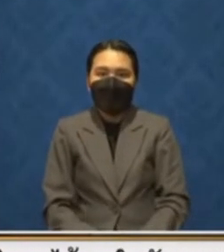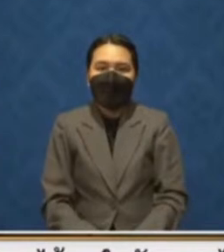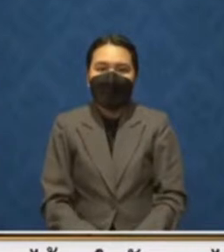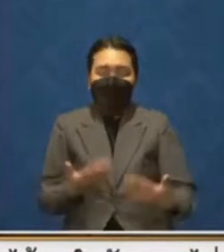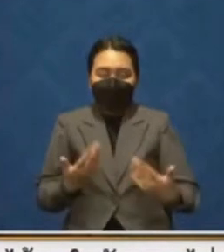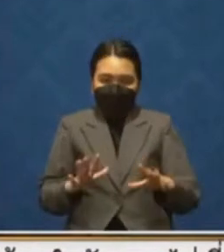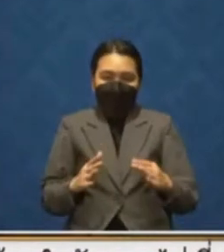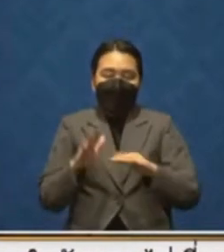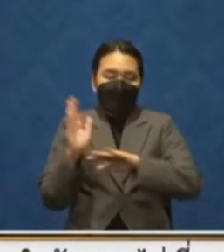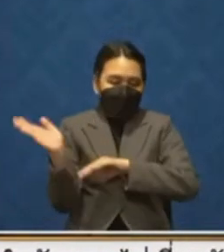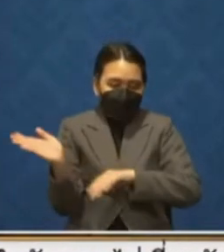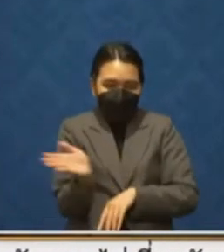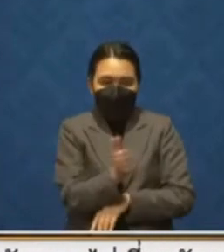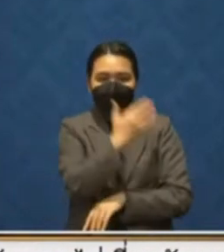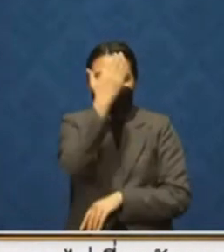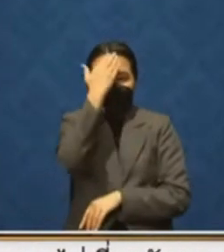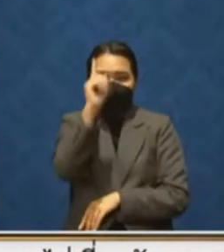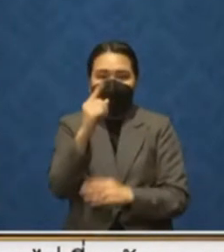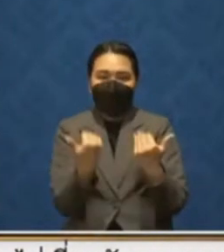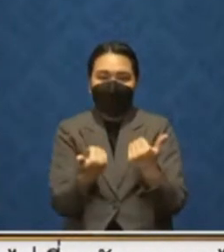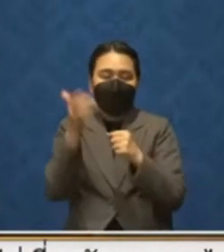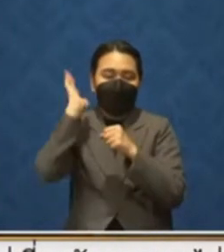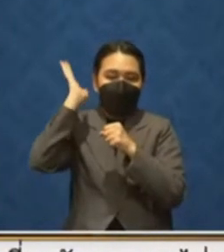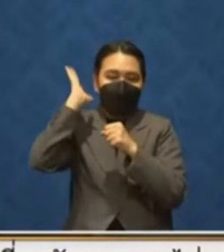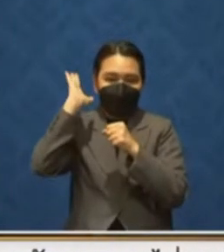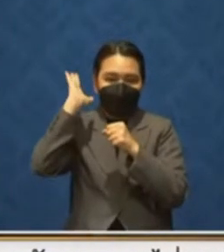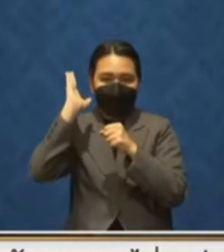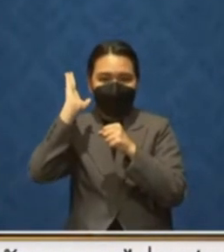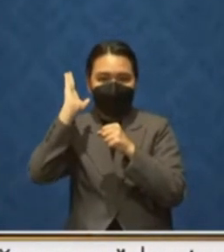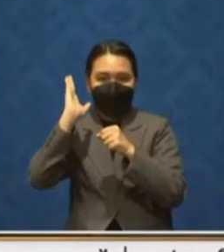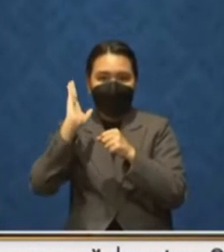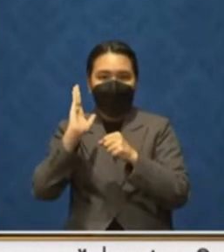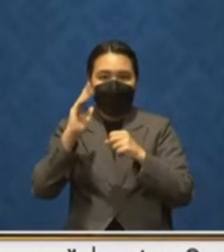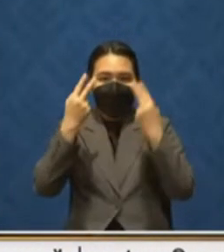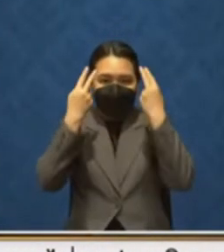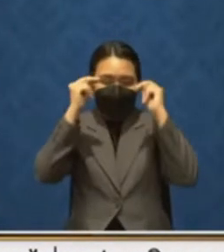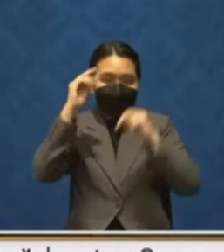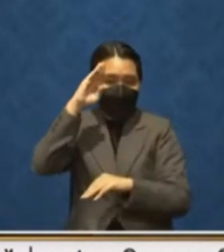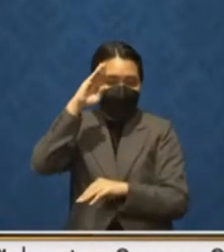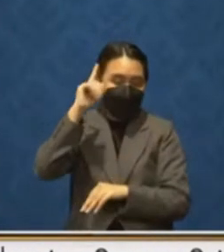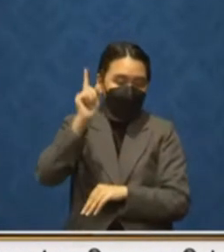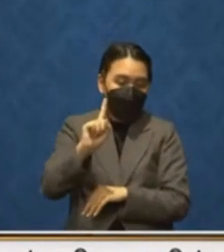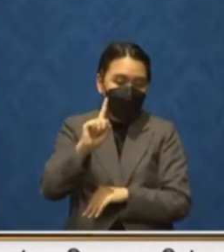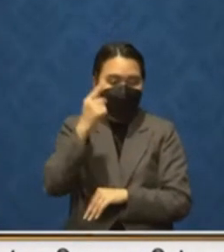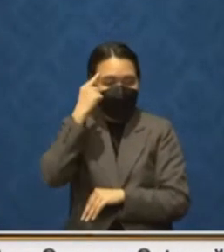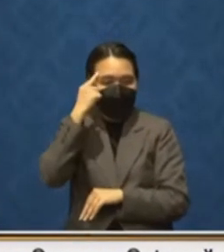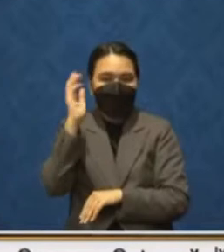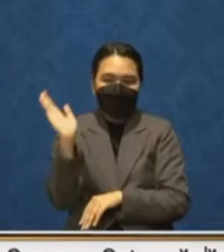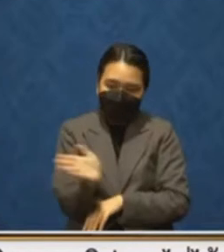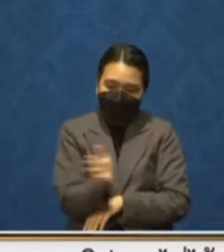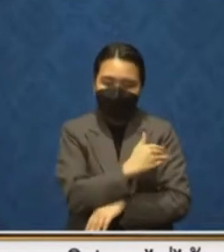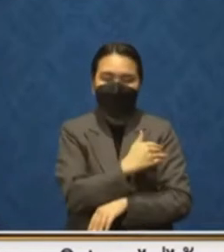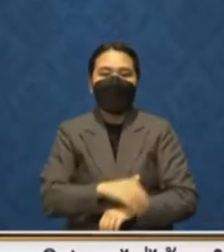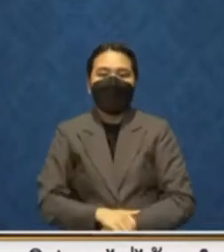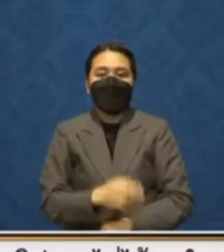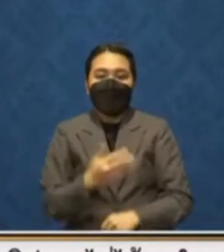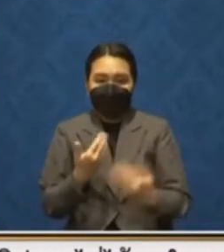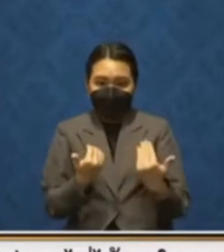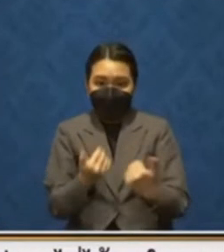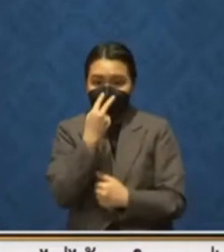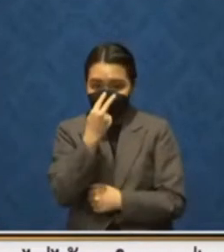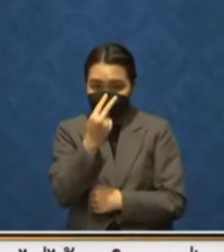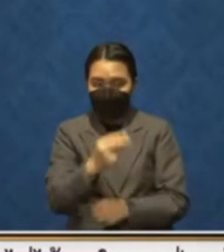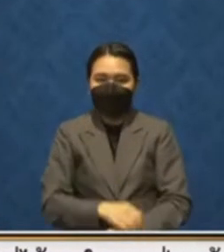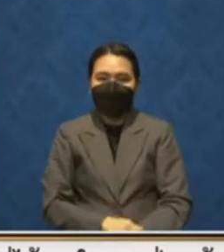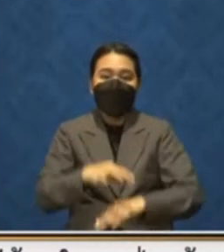เป็นการเดี๋ยวพี่ปายเรื่องกูจะหยุดจะอยู่ครบตรงไหนที่เราลองมาดูกันครับเรามาดู